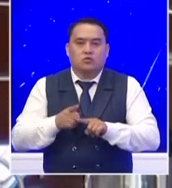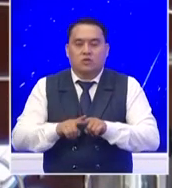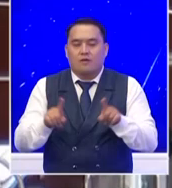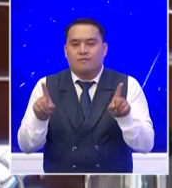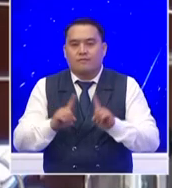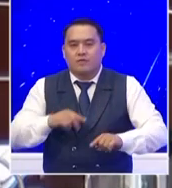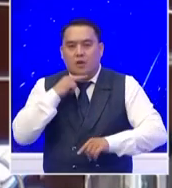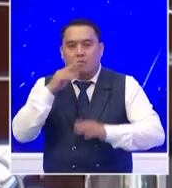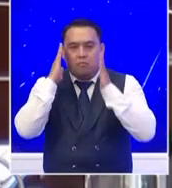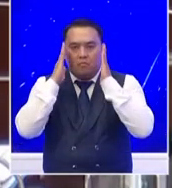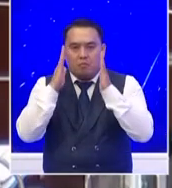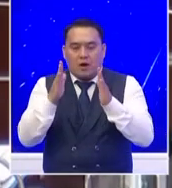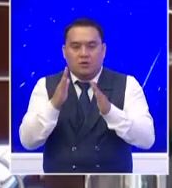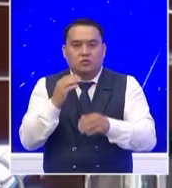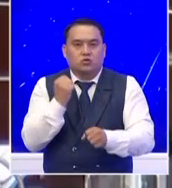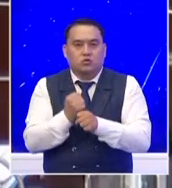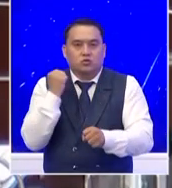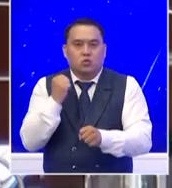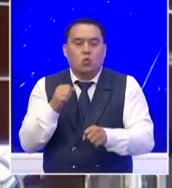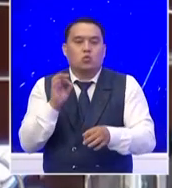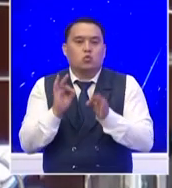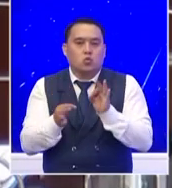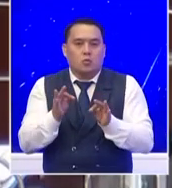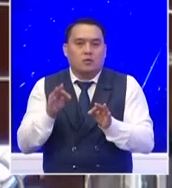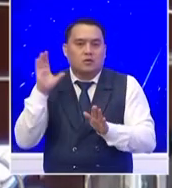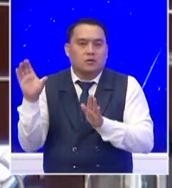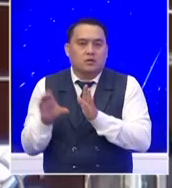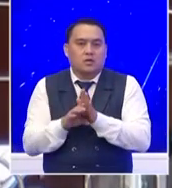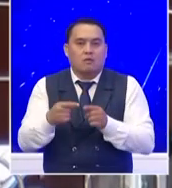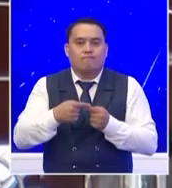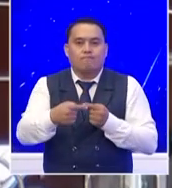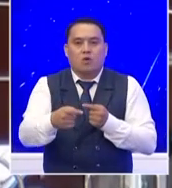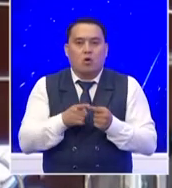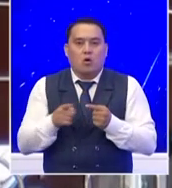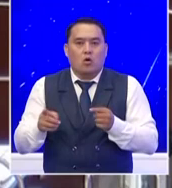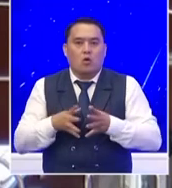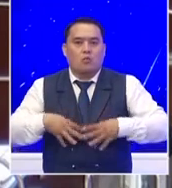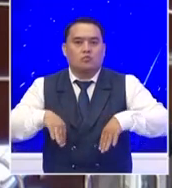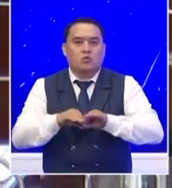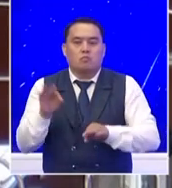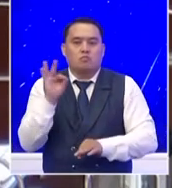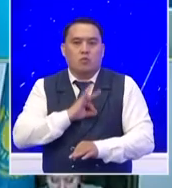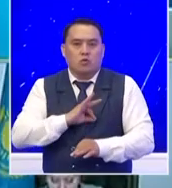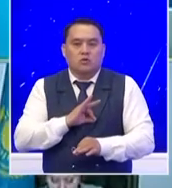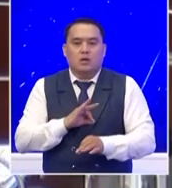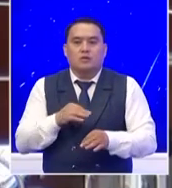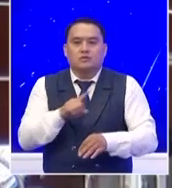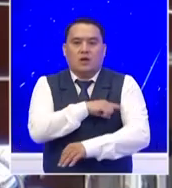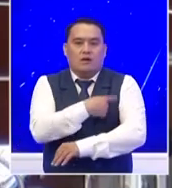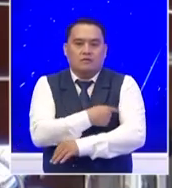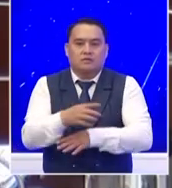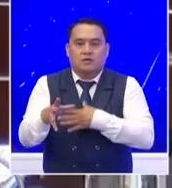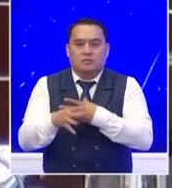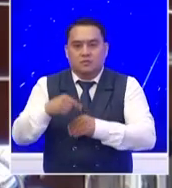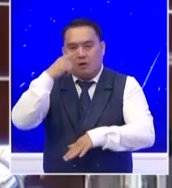Особое внимание акиматов следует уделить строгому соблюдению санитарных норм и социального дистанцирования в местах общественного пользования. Поручаю Министерству здравоохранения совместно